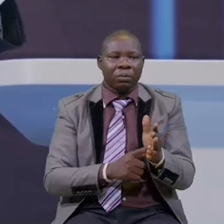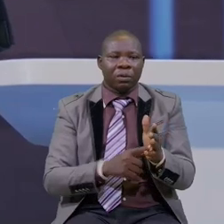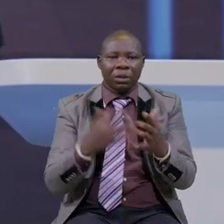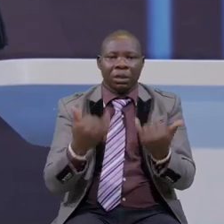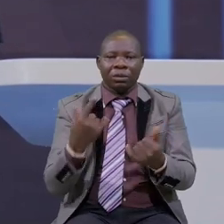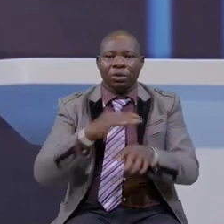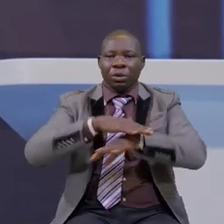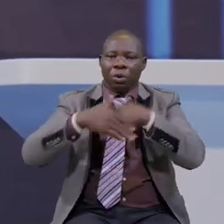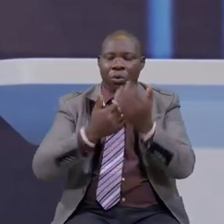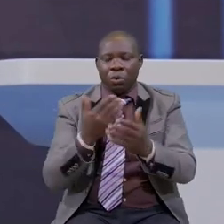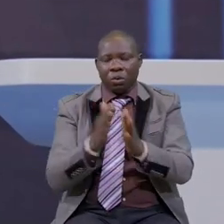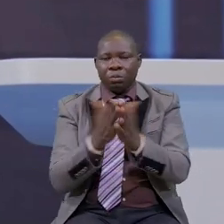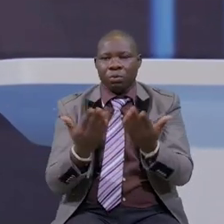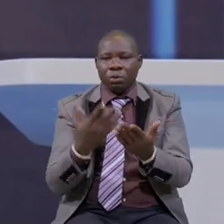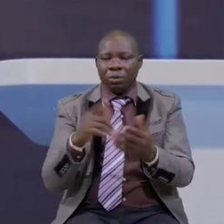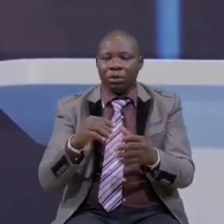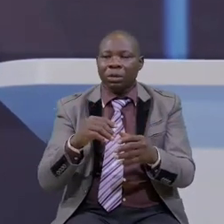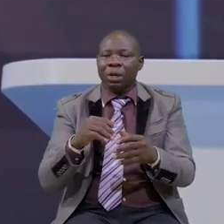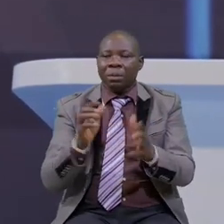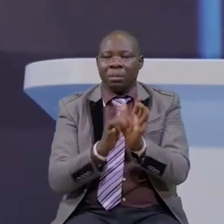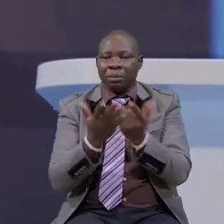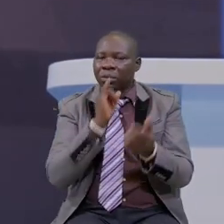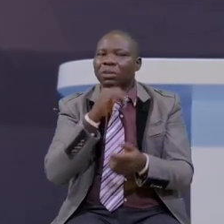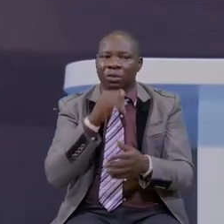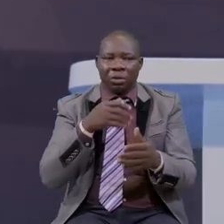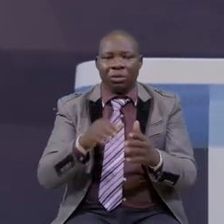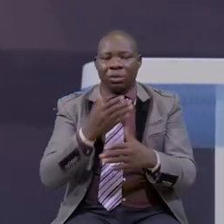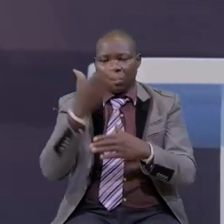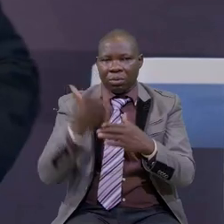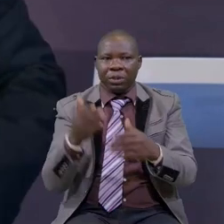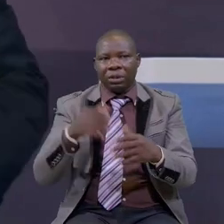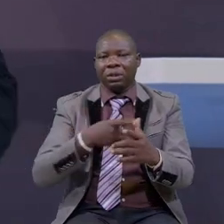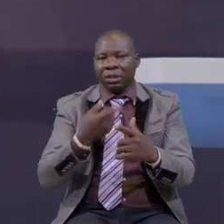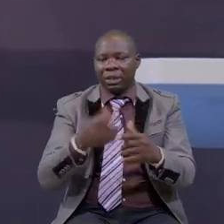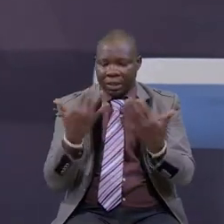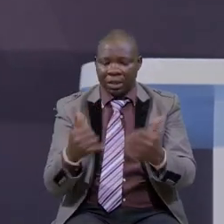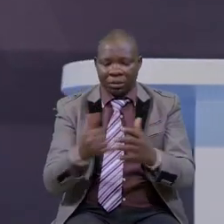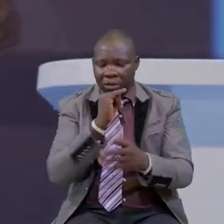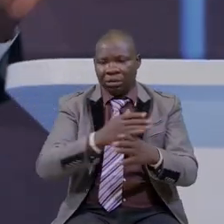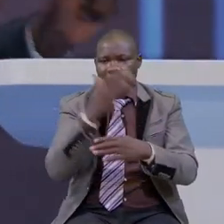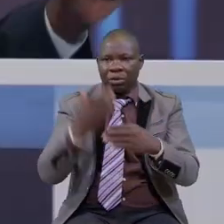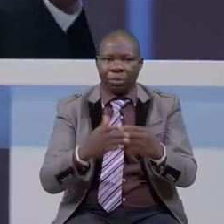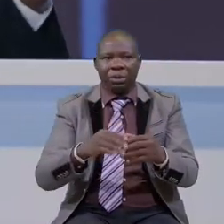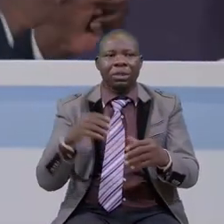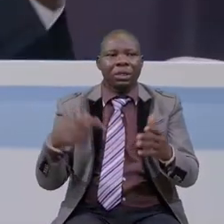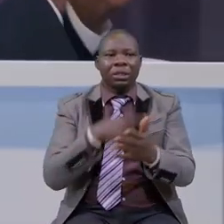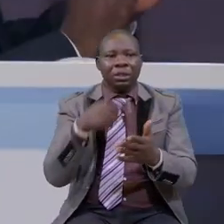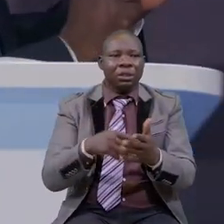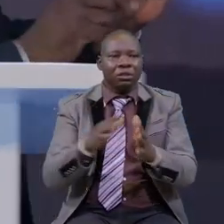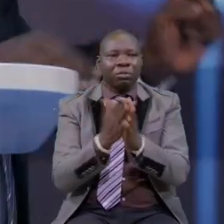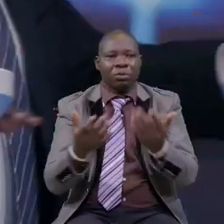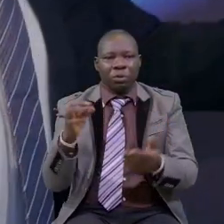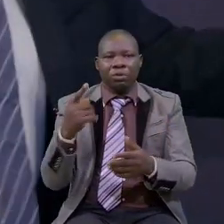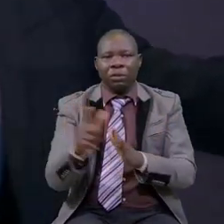tout le livre de la Bible n'était pas achevé, maintenant il est achevé. Nous allons lire ça maintenant. Que ce livre de